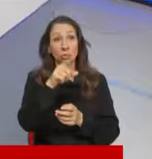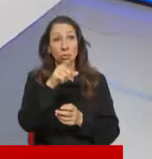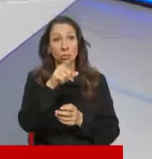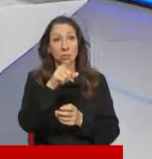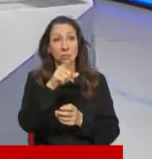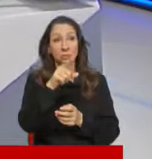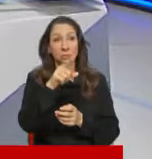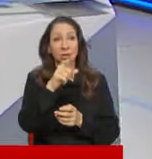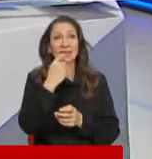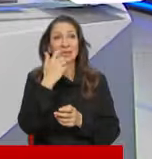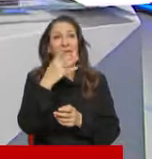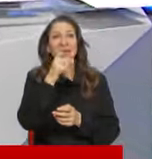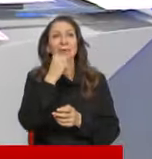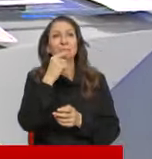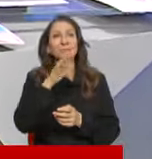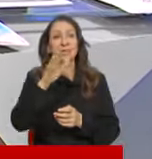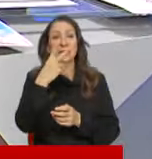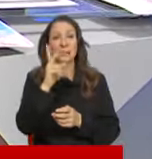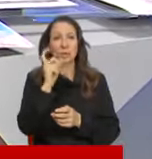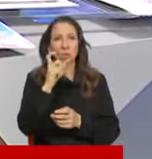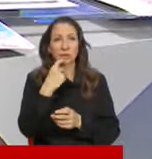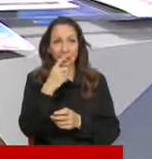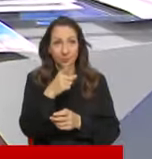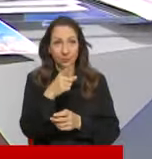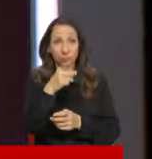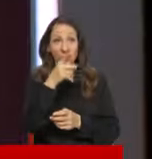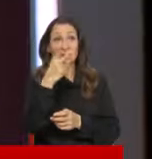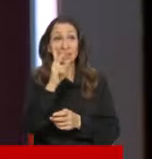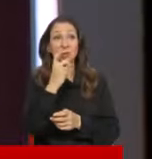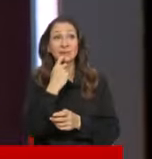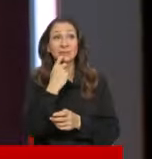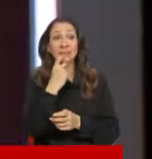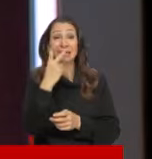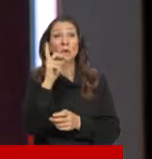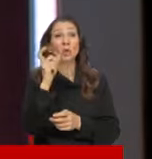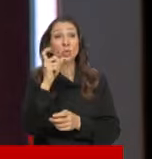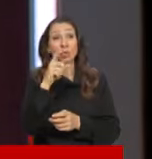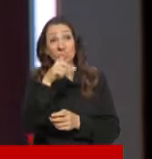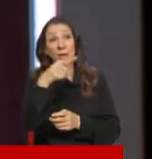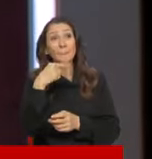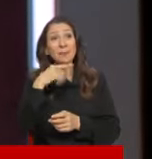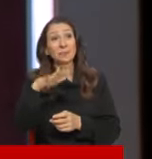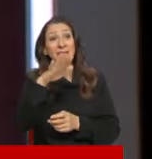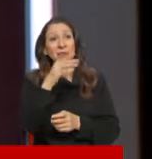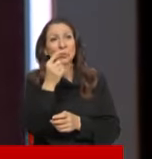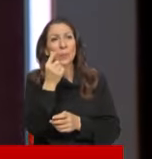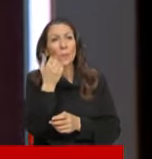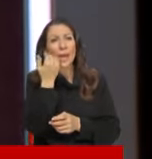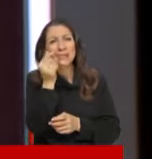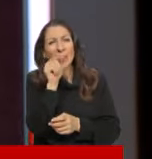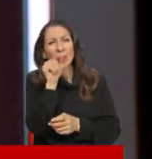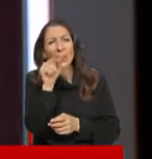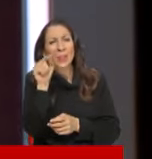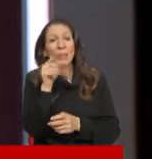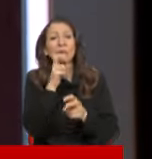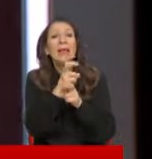hal kaç senesi Efendim bu kıpkırmızı 2009 yılı 2009 bu 2009 yılındaki esenlerin görüntüsü bakın çok az Beyazlar var